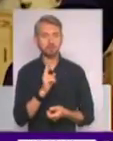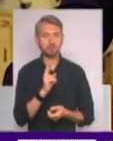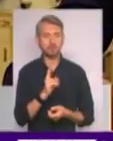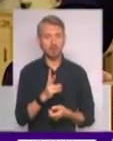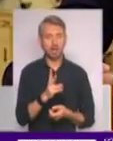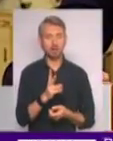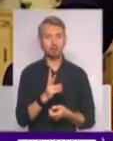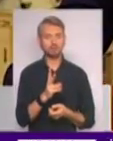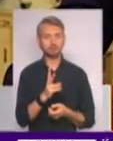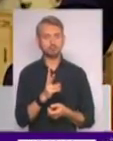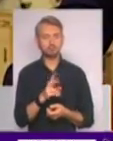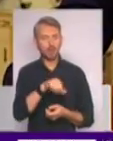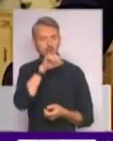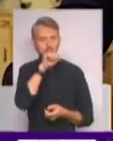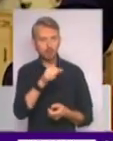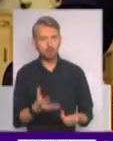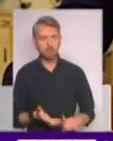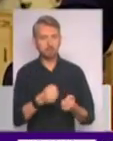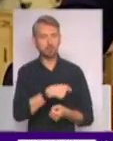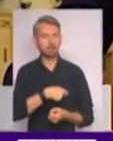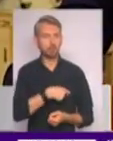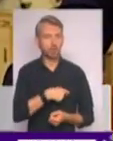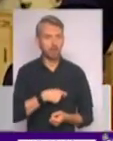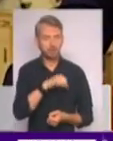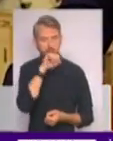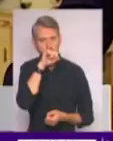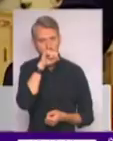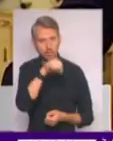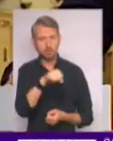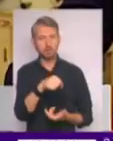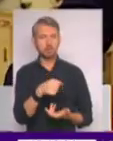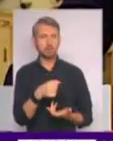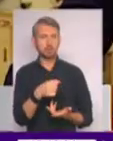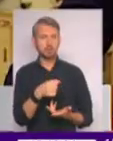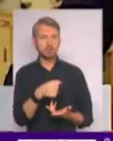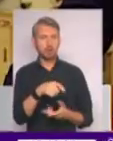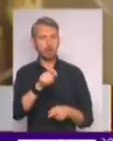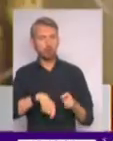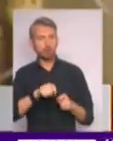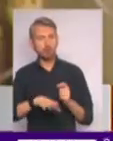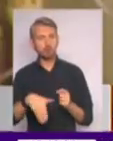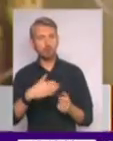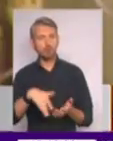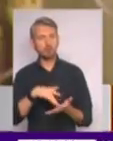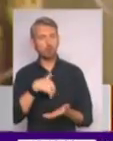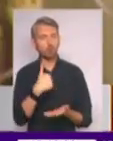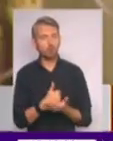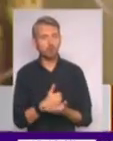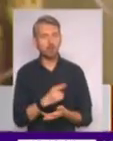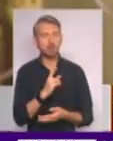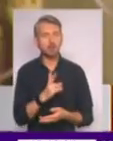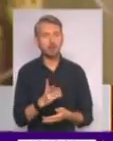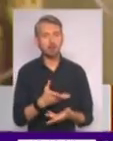так само, завдячуючи підтримці депутатів, завдячуючи, скажімо так, контролю з боку міського голови, наскільки